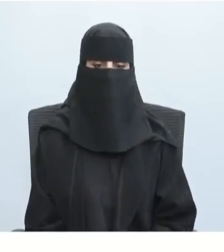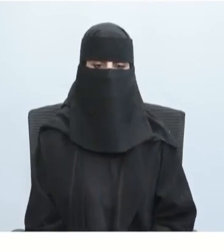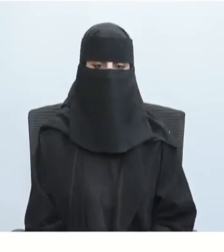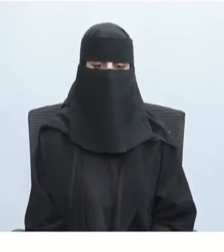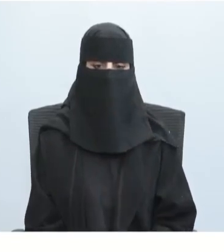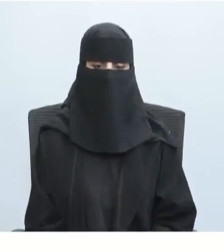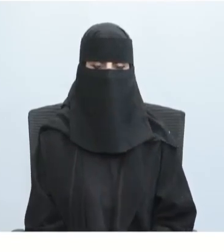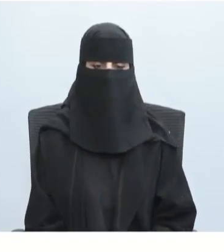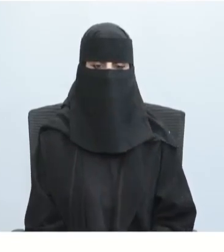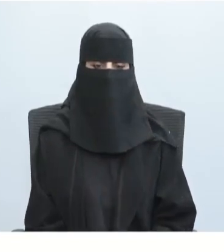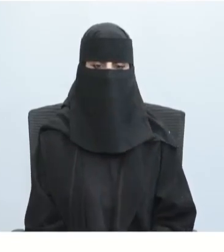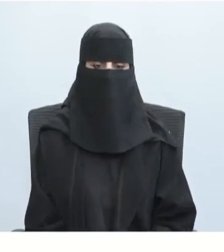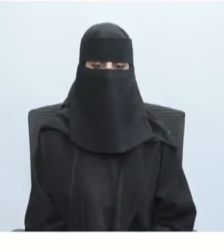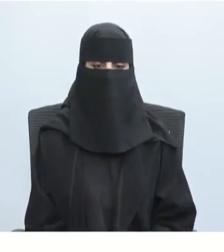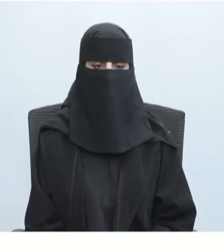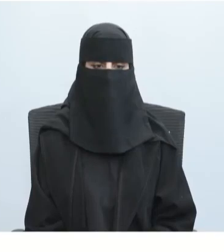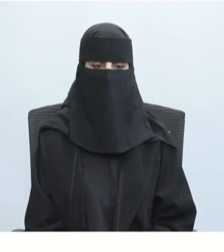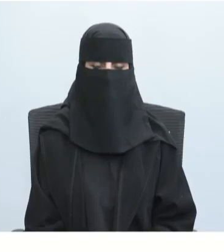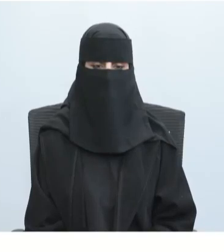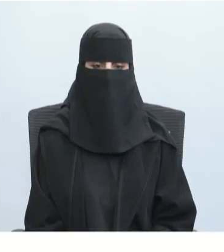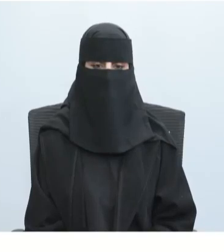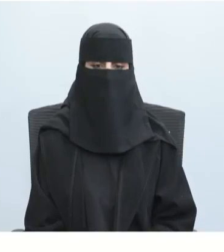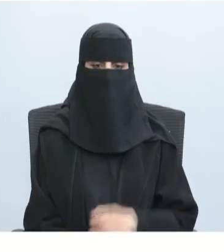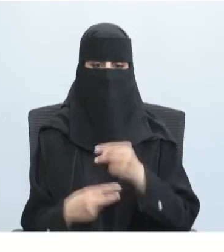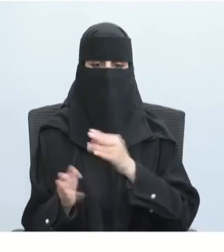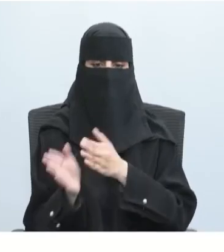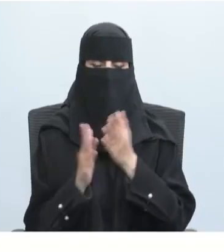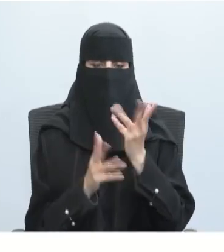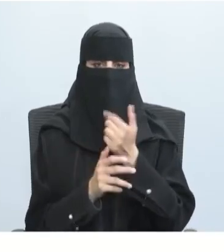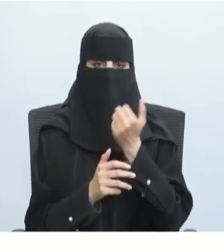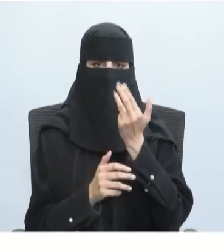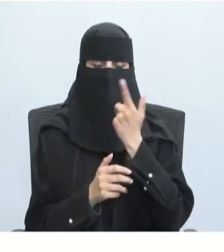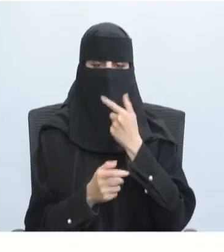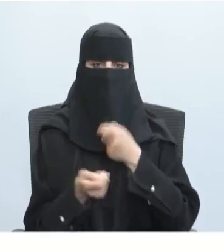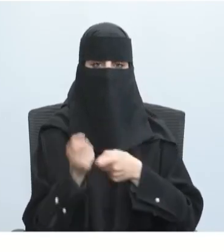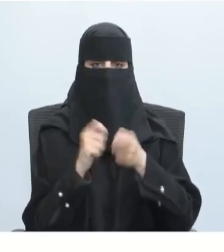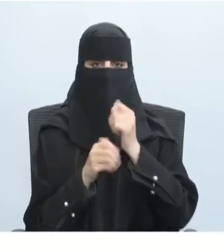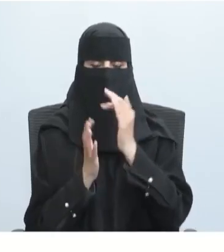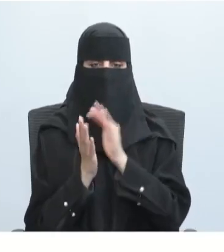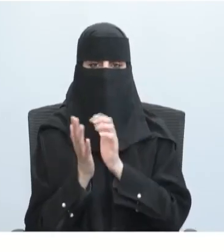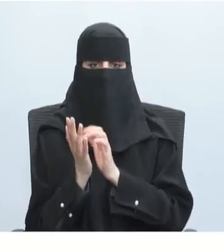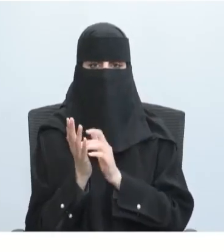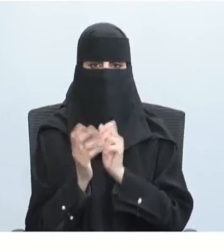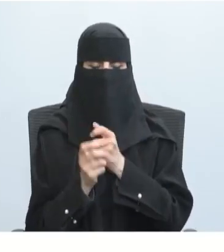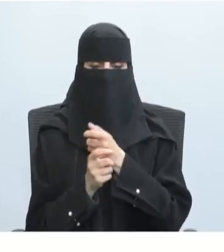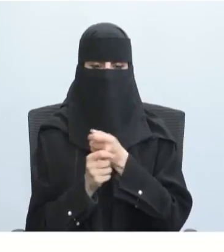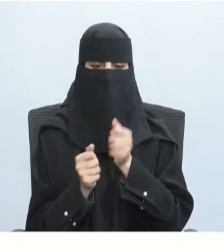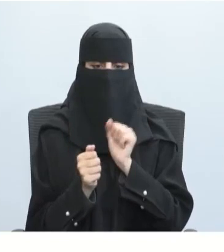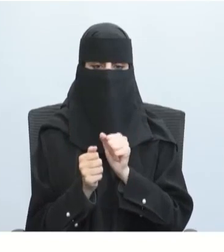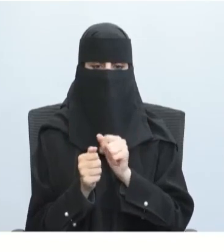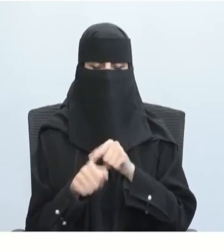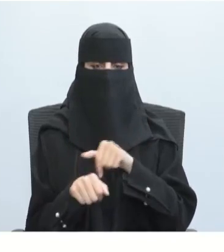الصحيحه ننتقل لسؤال اخر يمكن استخدام حساب القيمه